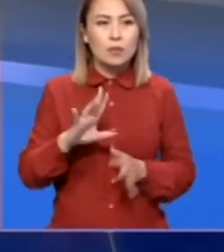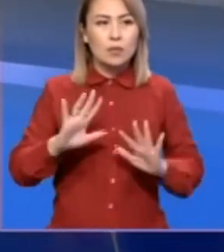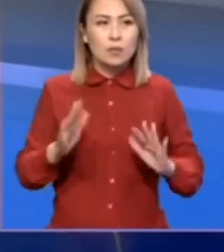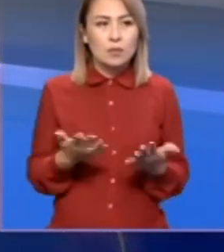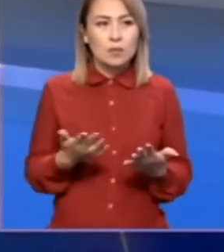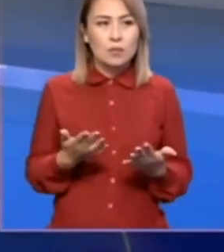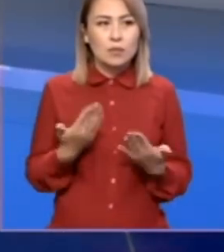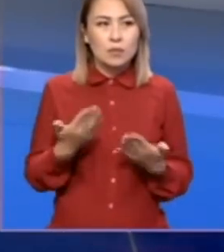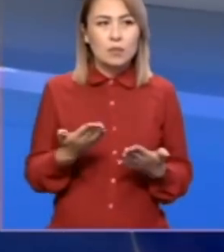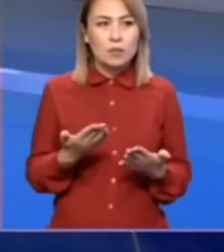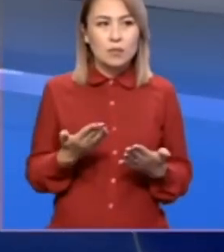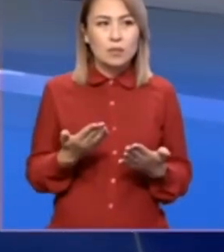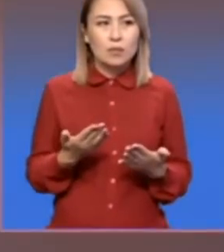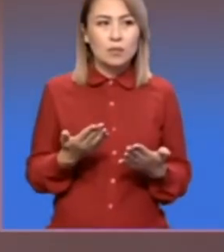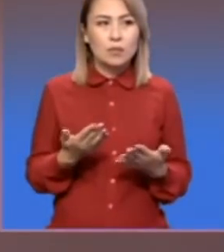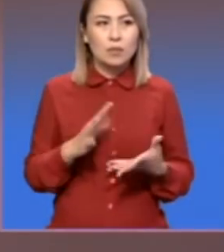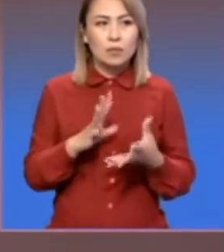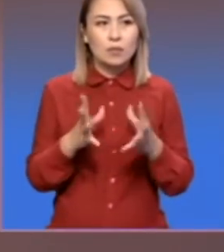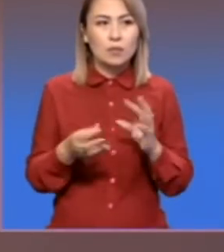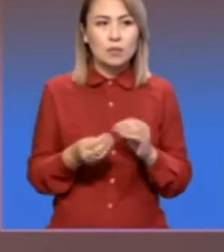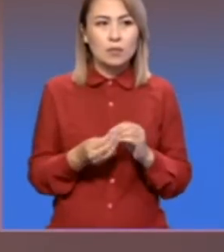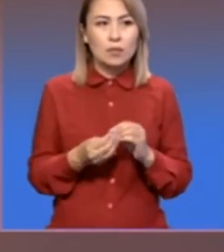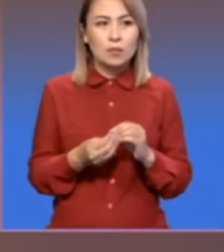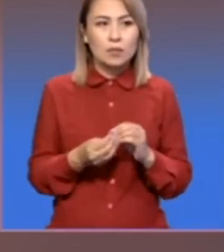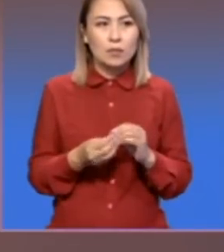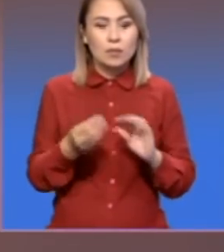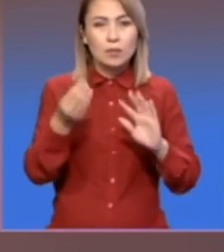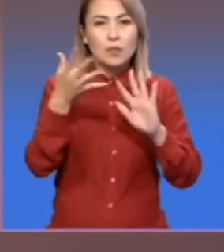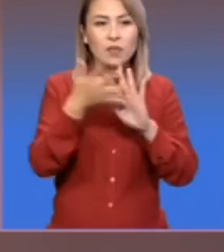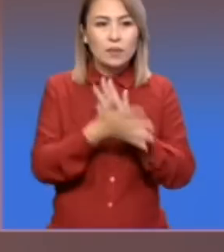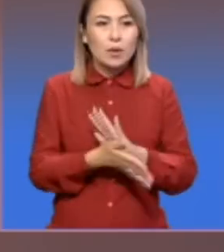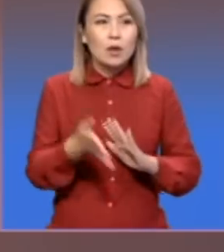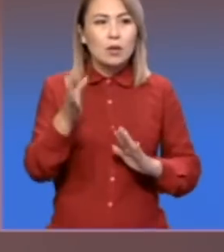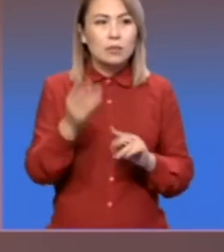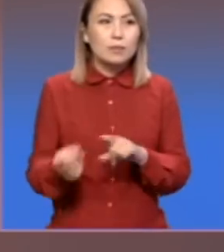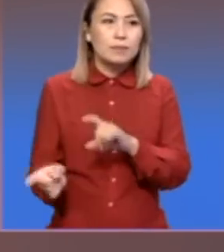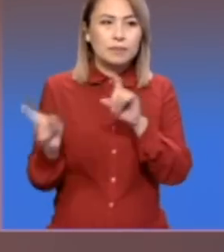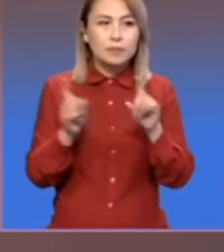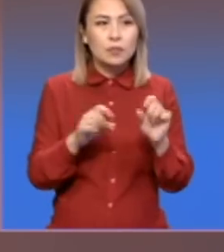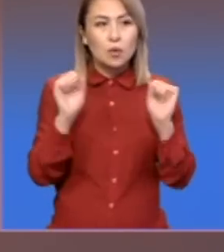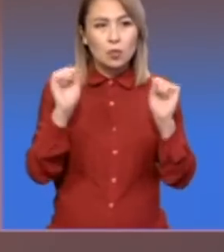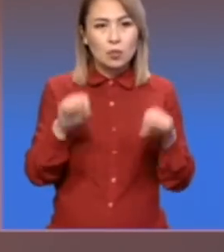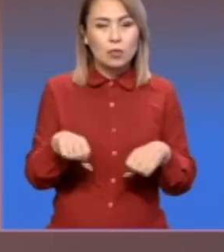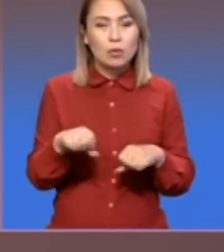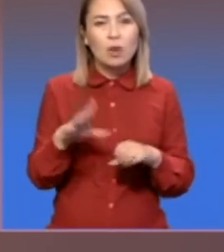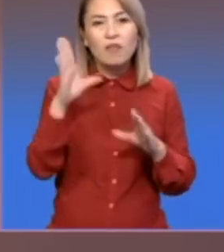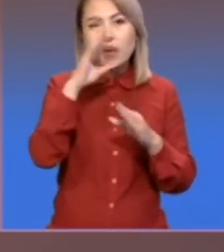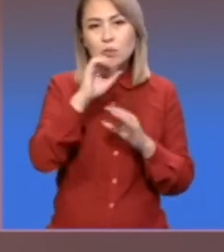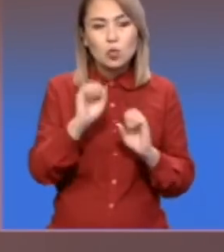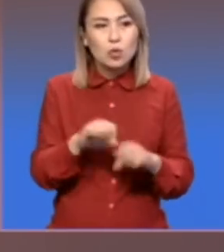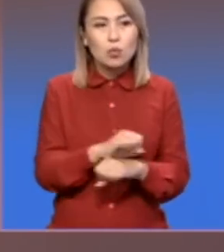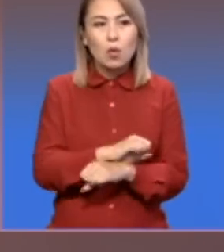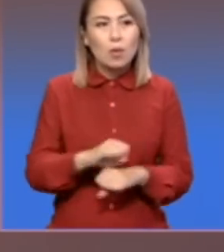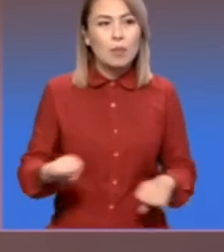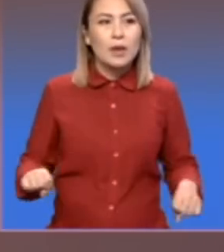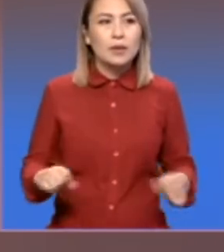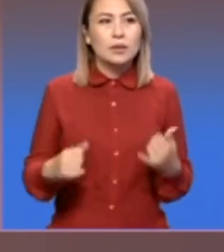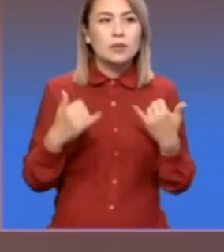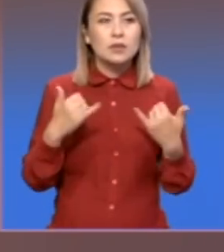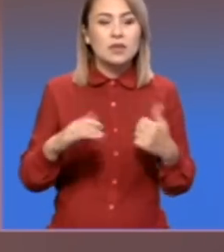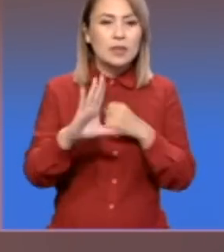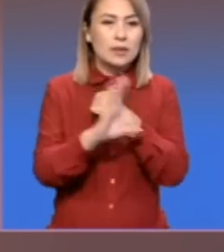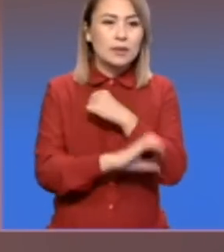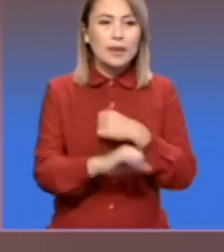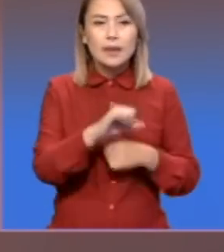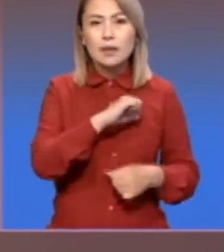біз сол шығынды толтыруға мүмкіндік бола ма? Біріншіден мүмкіндік болмайды, себебі қазіргі таңда ең